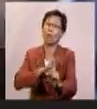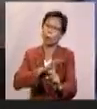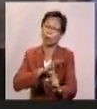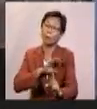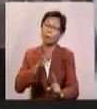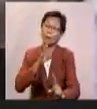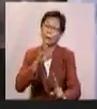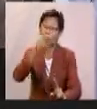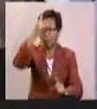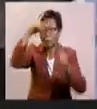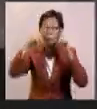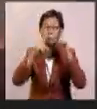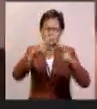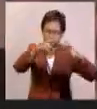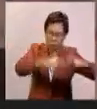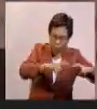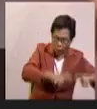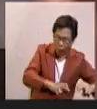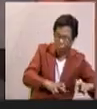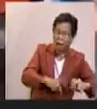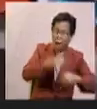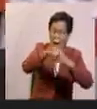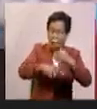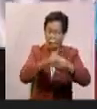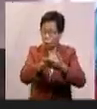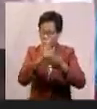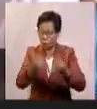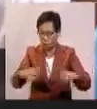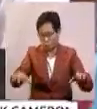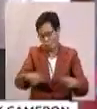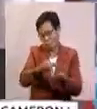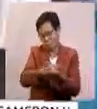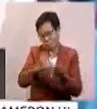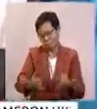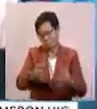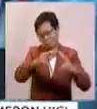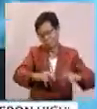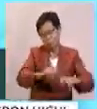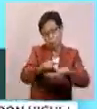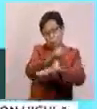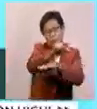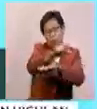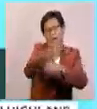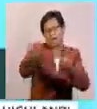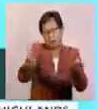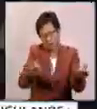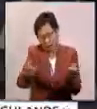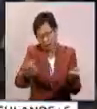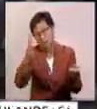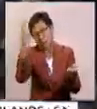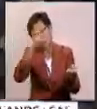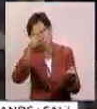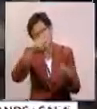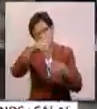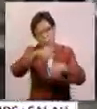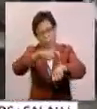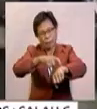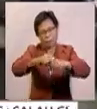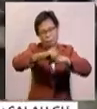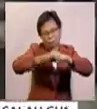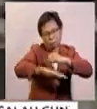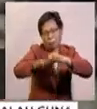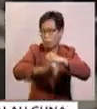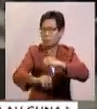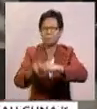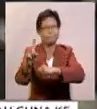menurut beliau, siasatan ke atas kes berkenaan sedang dijalankan. Katanya penggunaan aset atau jentera kerajaan dalam tempoh berkempen